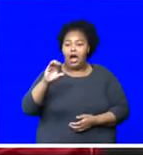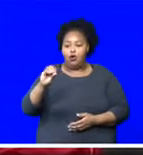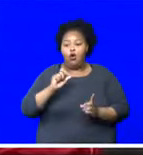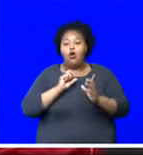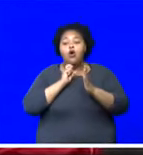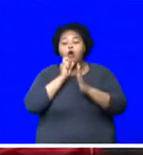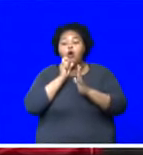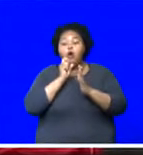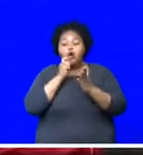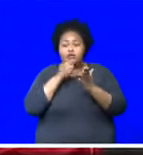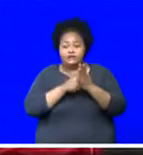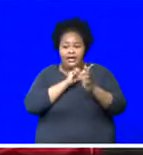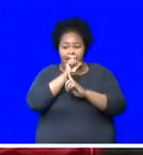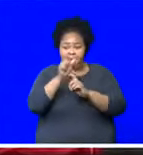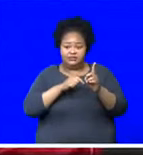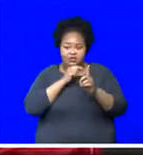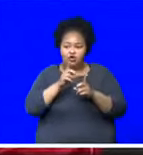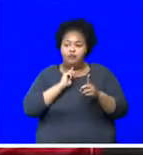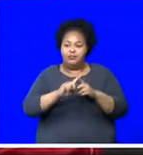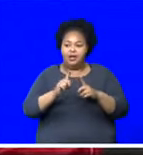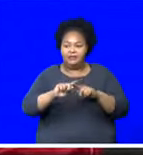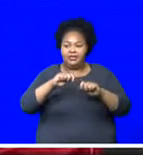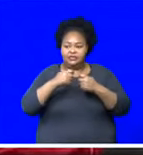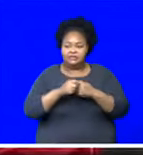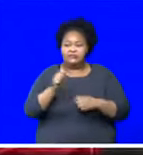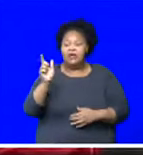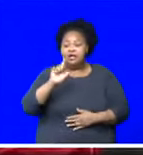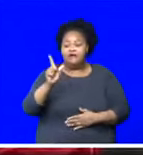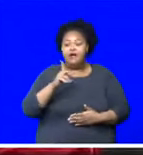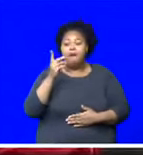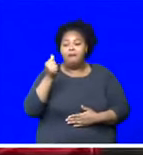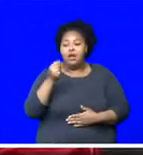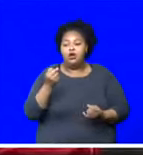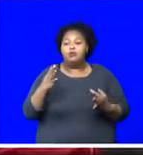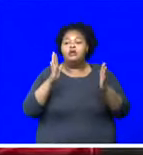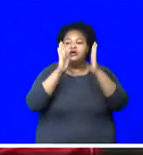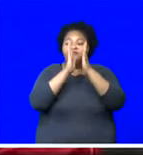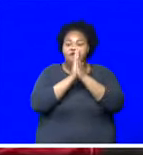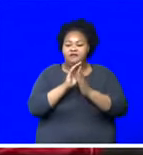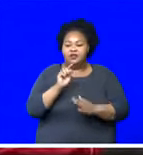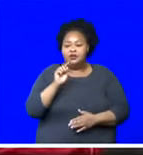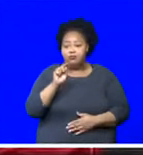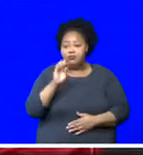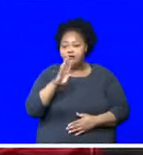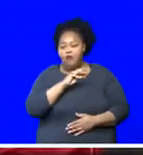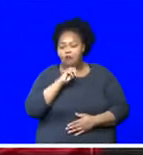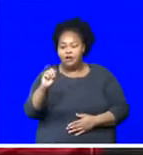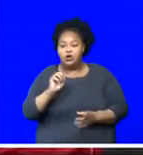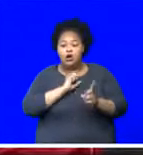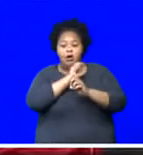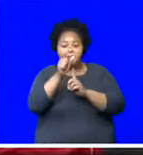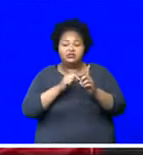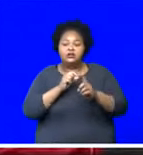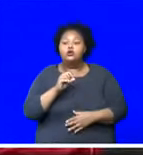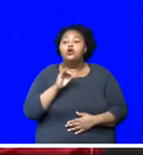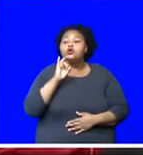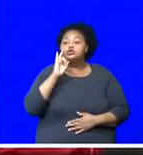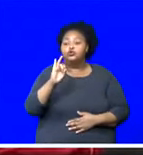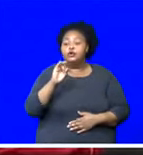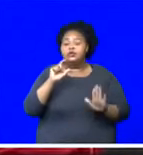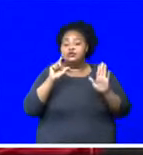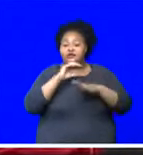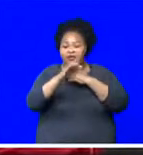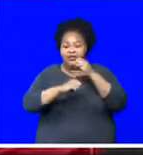Takumi Minamino lebekadlalela licembu le-Liverpool ngemali leng-£15.5 million. Minamino lonomnyaka